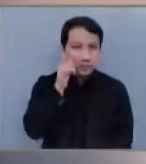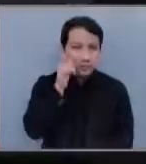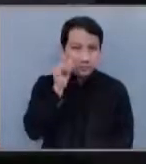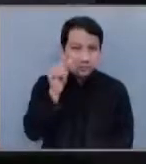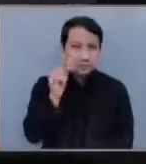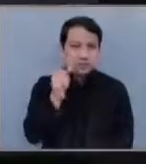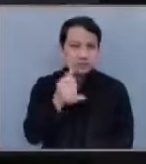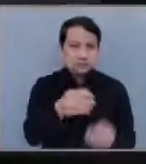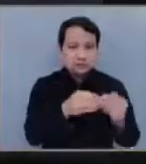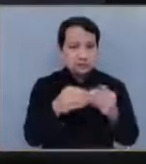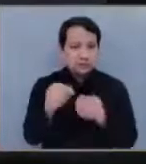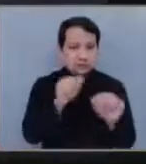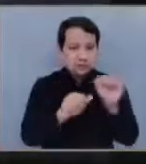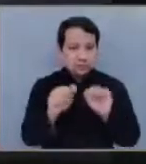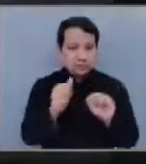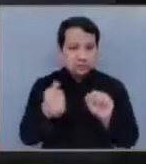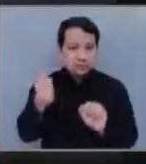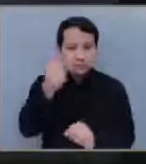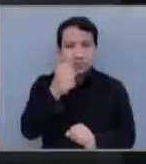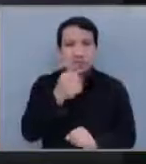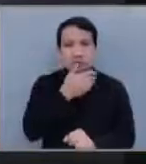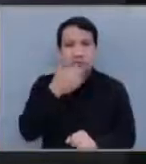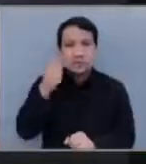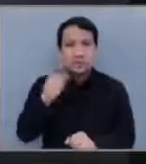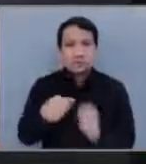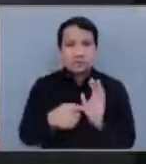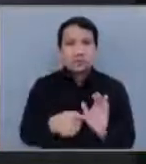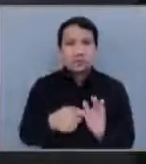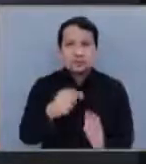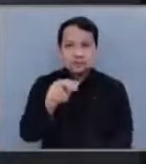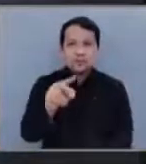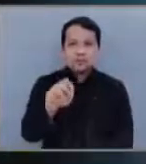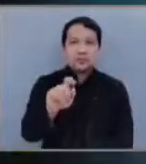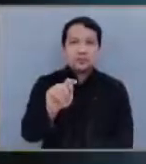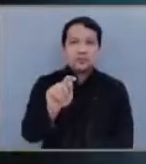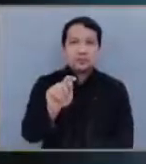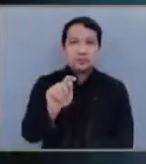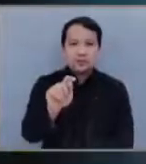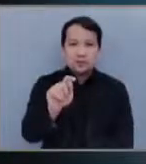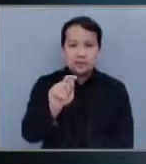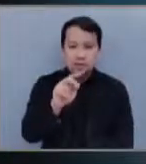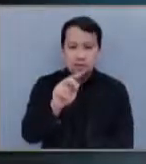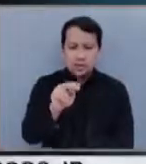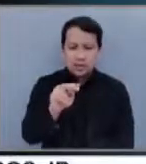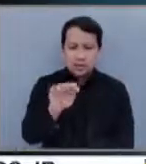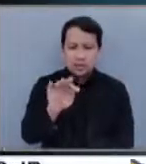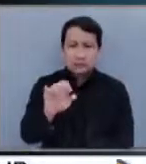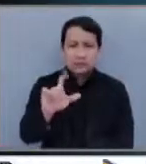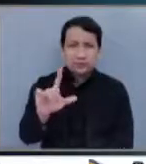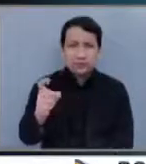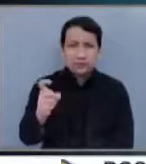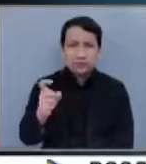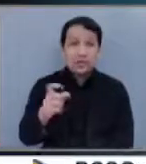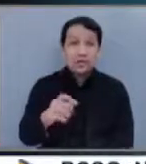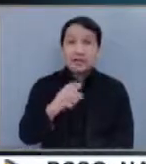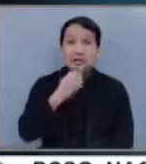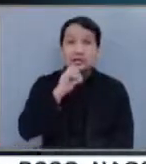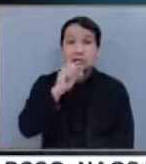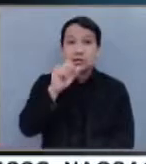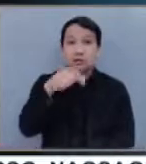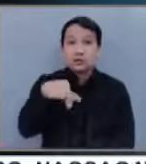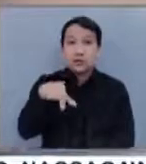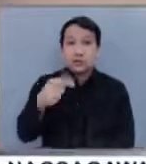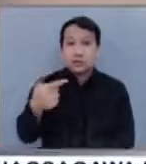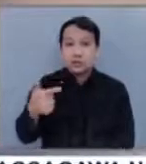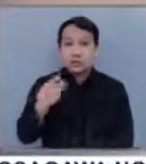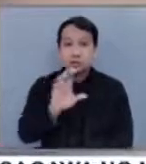a Drama Series sa pagganap niya sa Netflix series na Squid Game sa 74th Primetime Emmys. Matatandaan